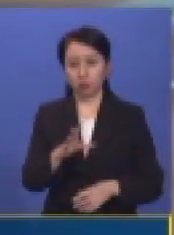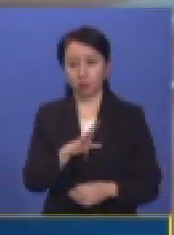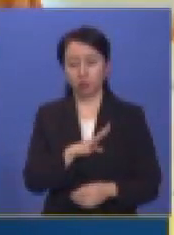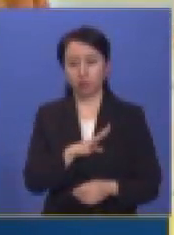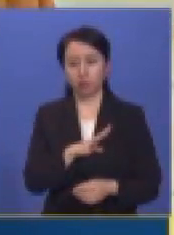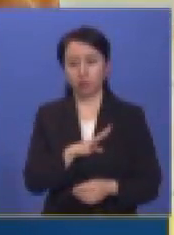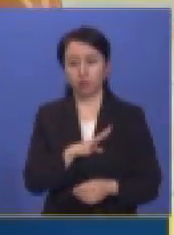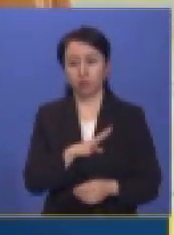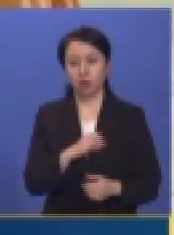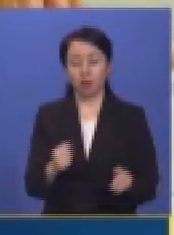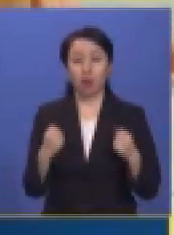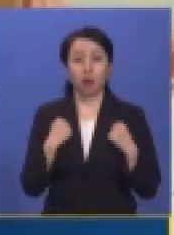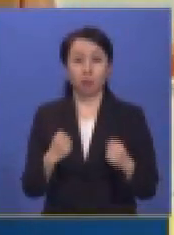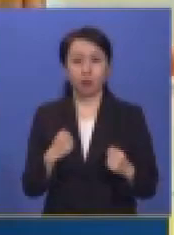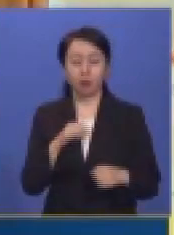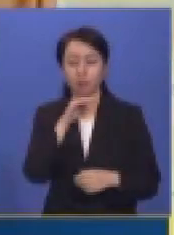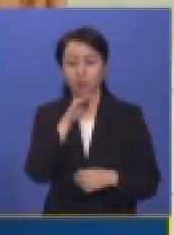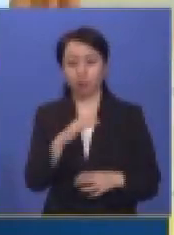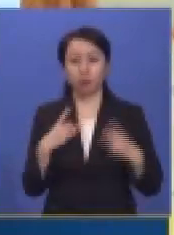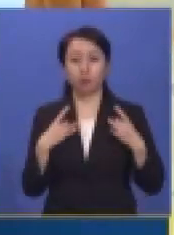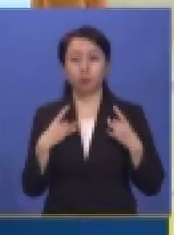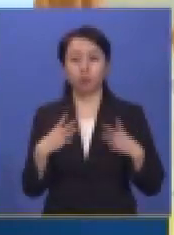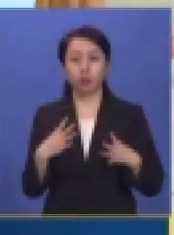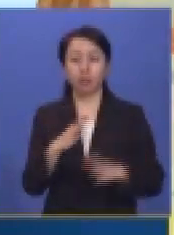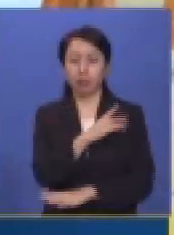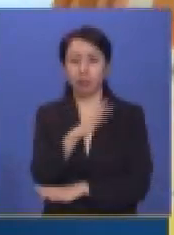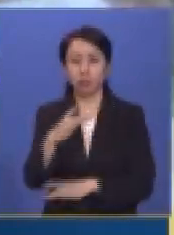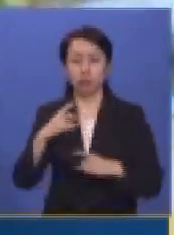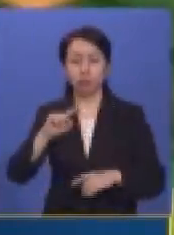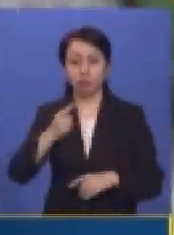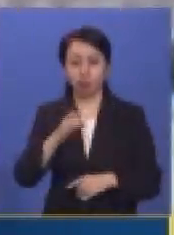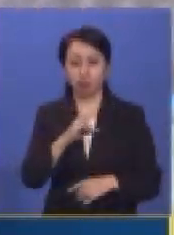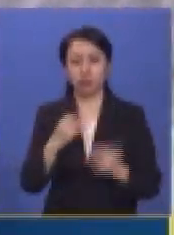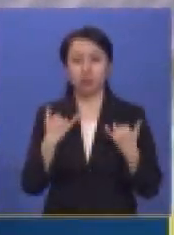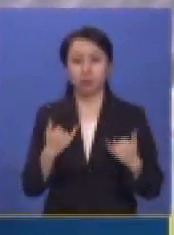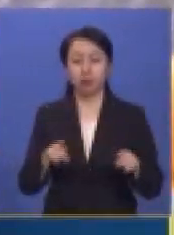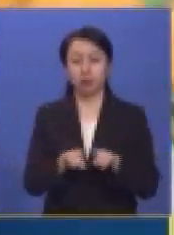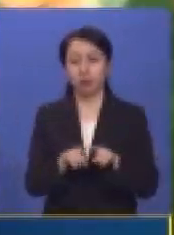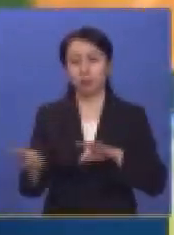некоторые. По-спортивному свой профессиональный праздник лесничие отмечают впервые. Теперь